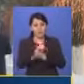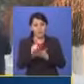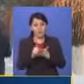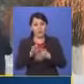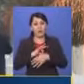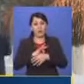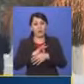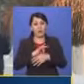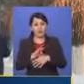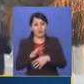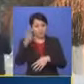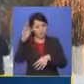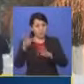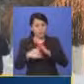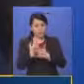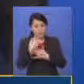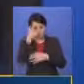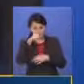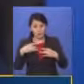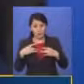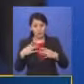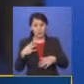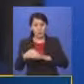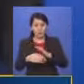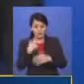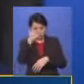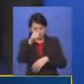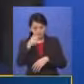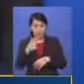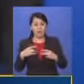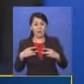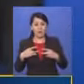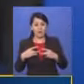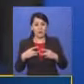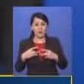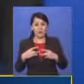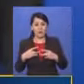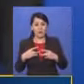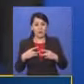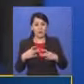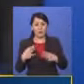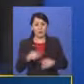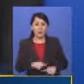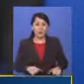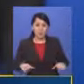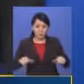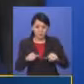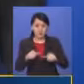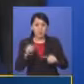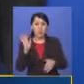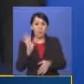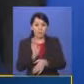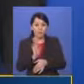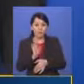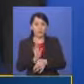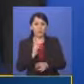в школах и детских садах новогодних утренников. Новогодние утренники, как известно, межведомственная комиссия постановила, что они